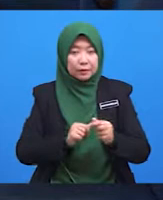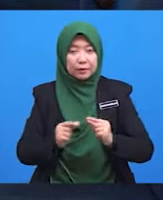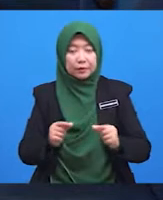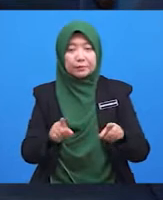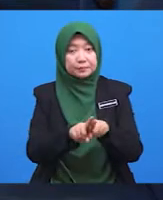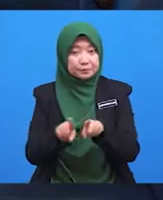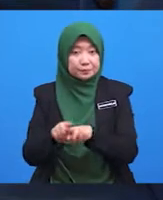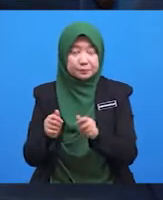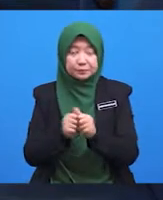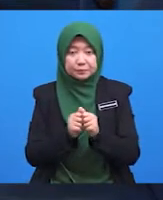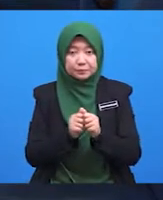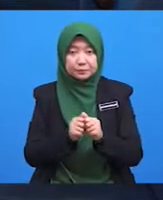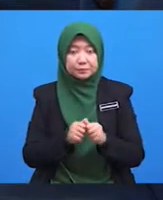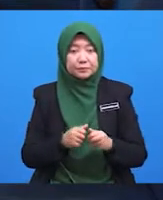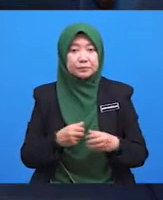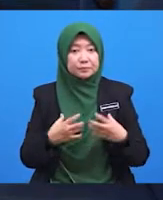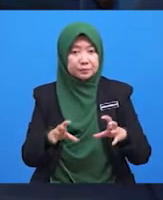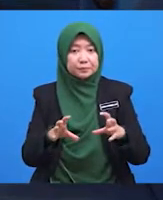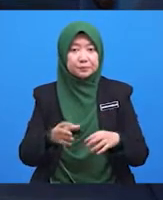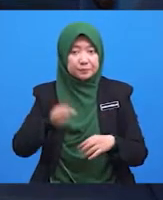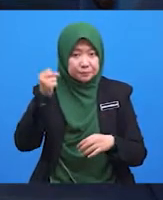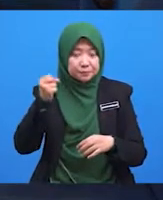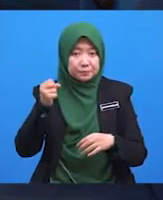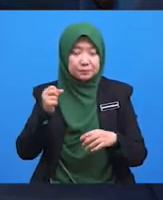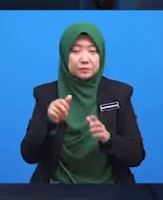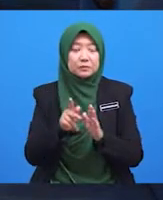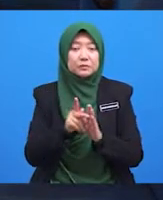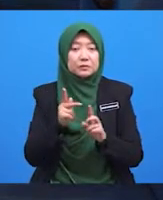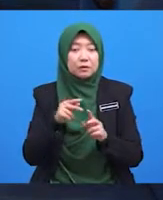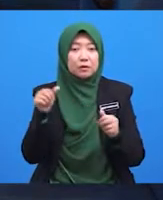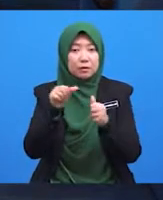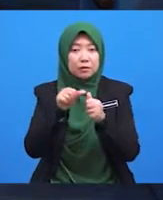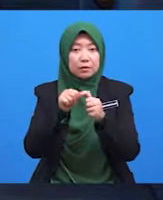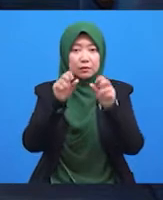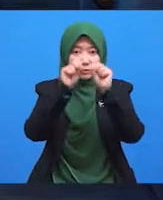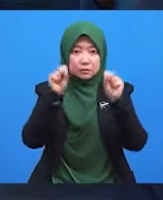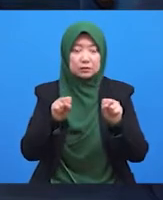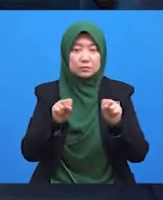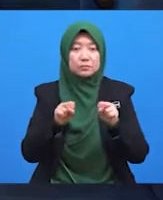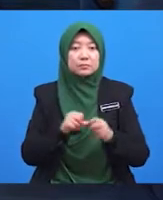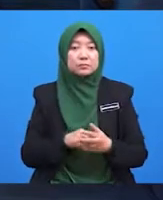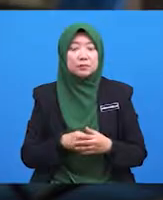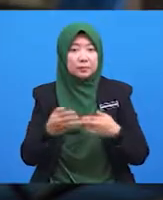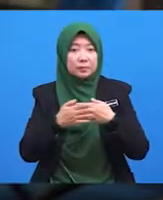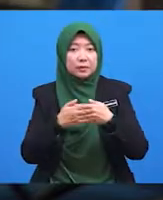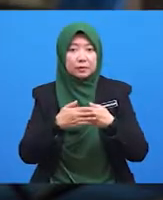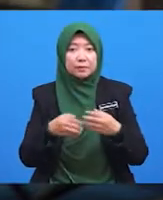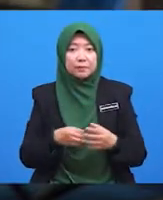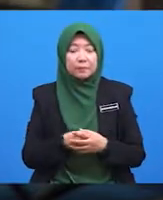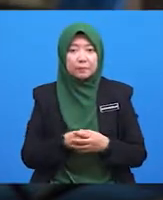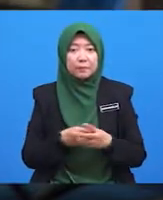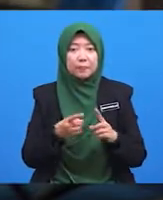gerakan sekata dan cepat, tarikkan ventus ke arah sistem limfatik yang berdekatan.